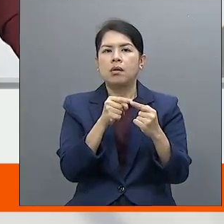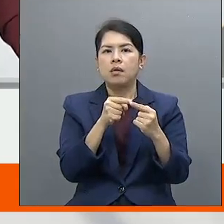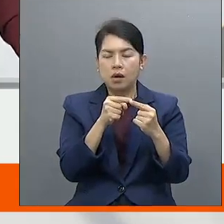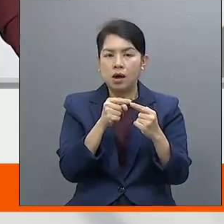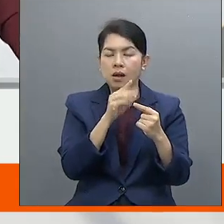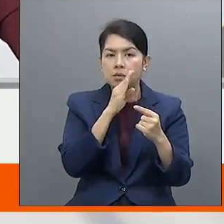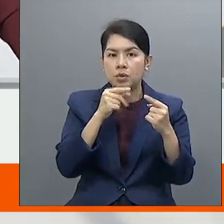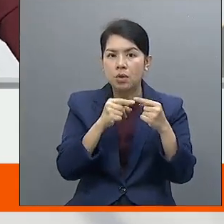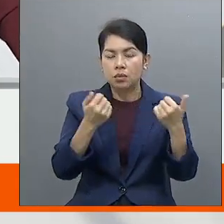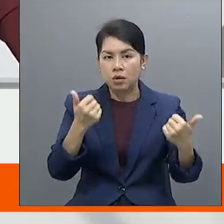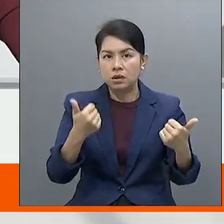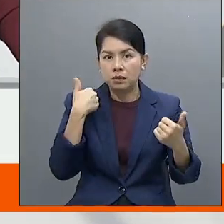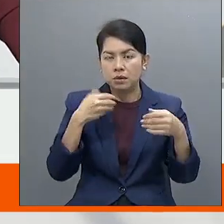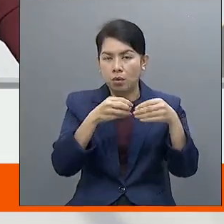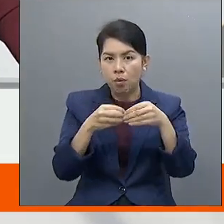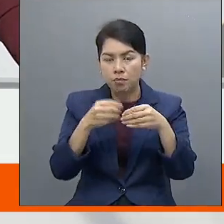ไกลในเวลานี้ได้หรอคะ